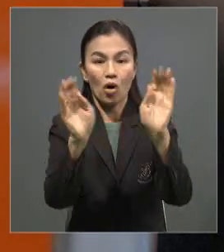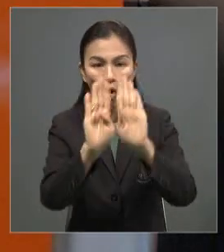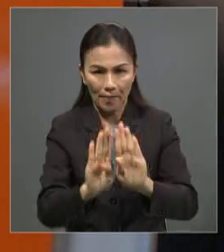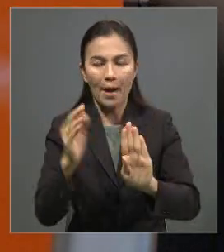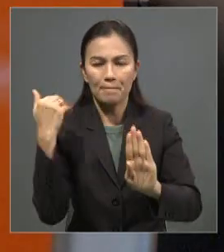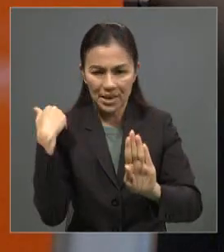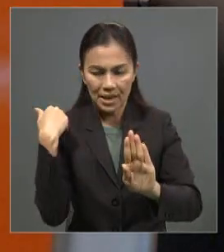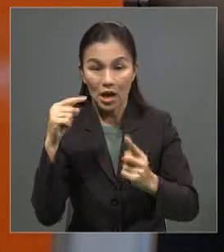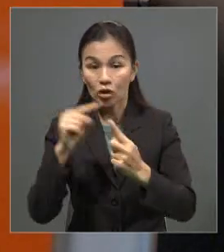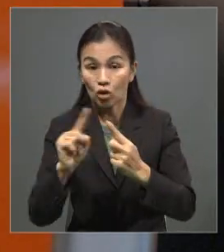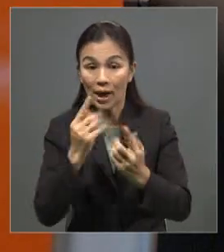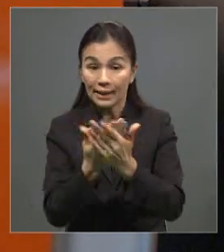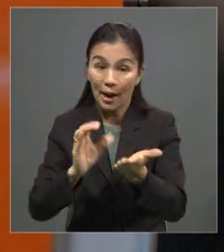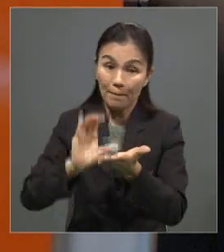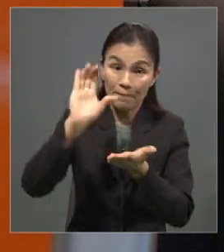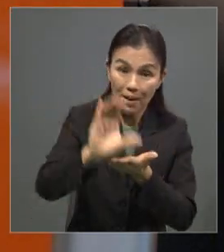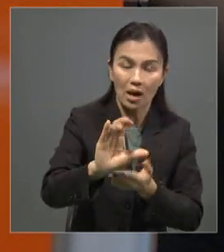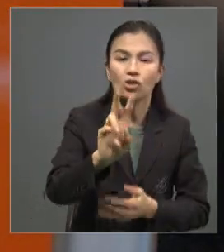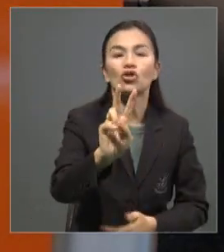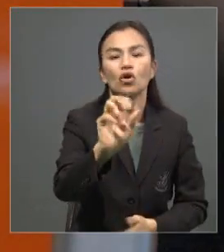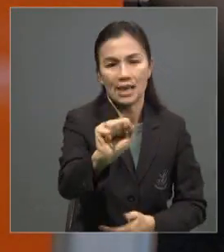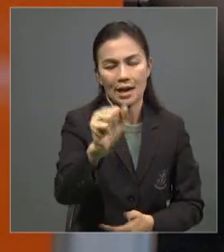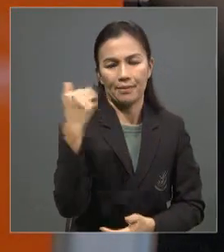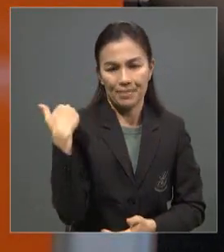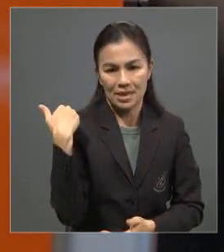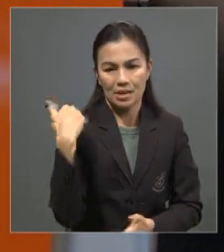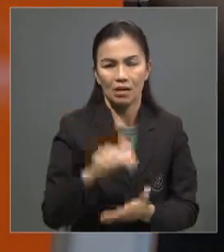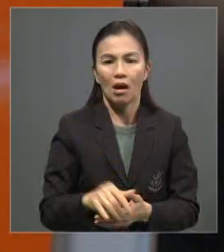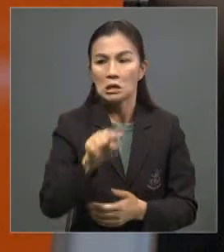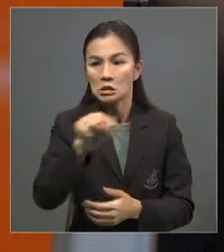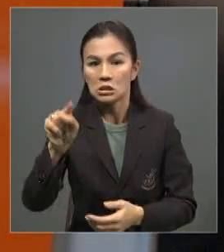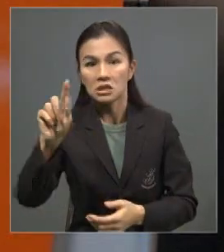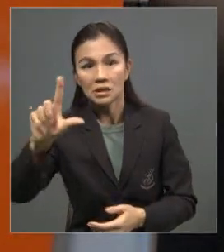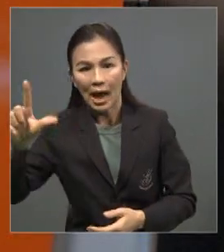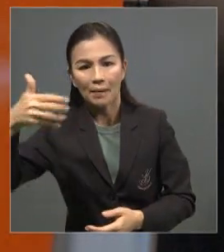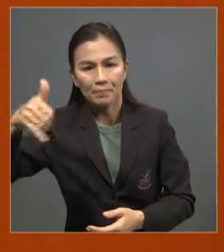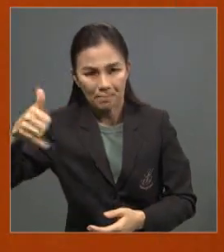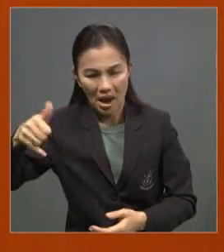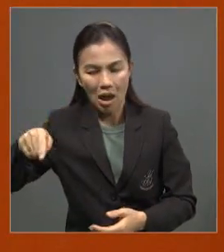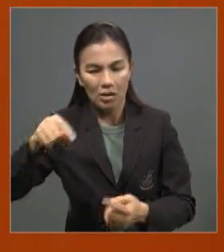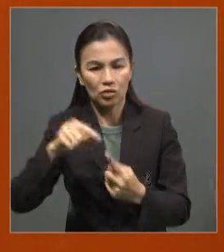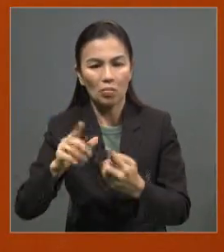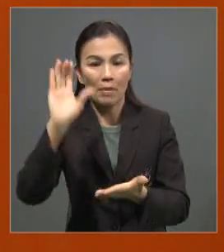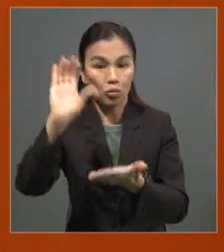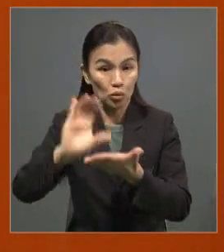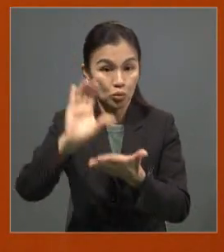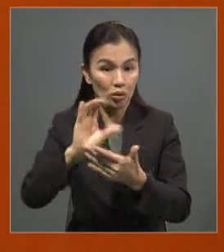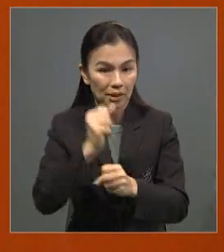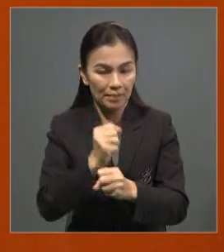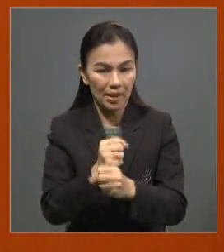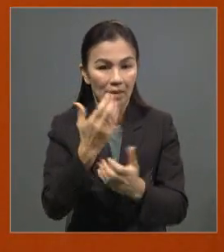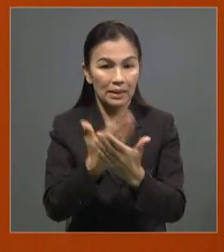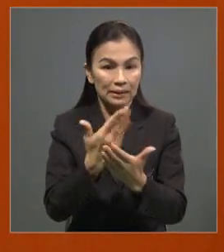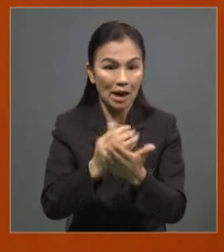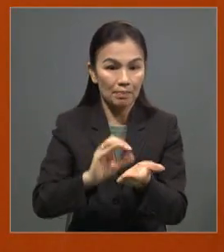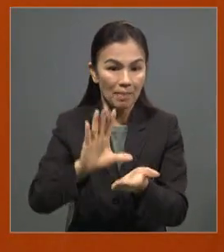Fund ลงไปวงเงินตั้งแต่ 200,000 บาทจนกระทั่งถึง1ล้านบาทในการร่วมลงทุน อุตสาหกรรมนี้เนี่ยมีมูลค่า